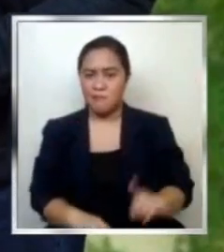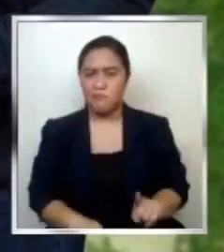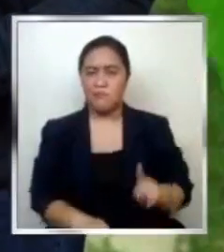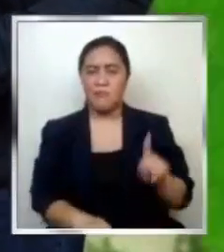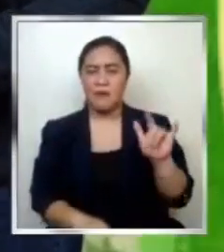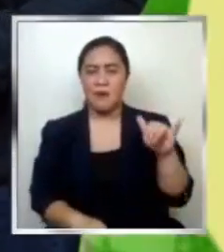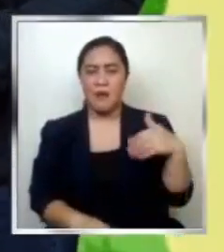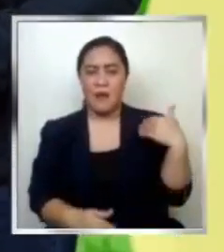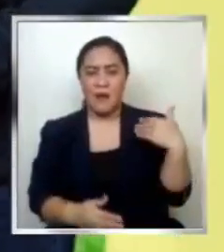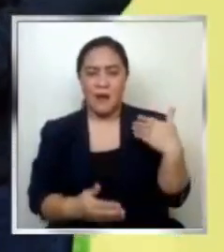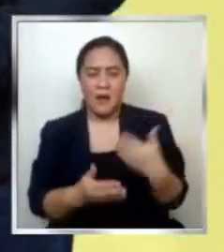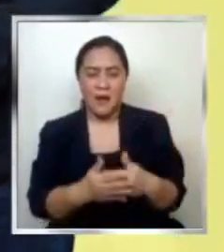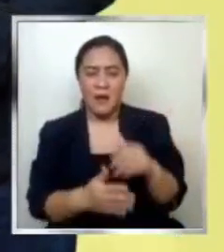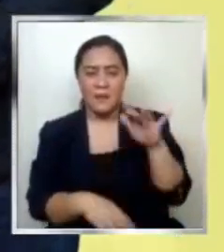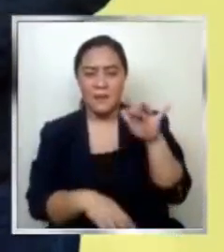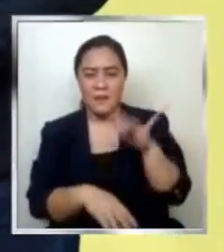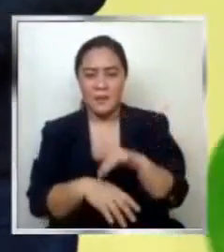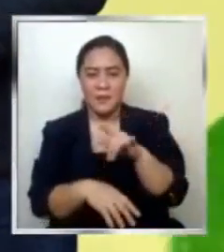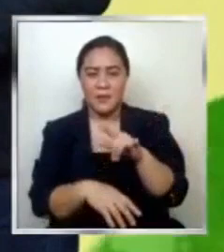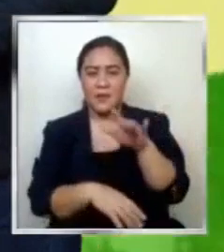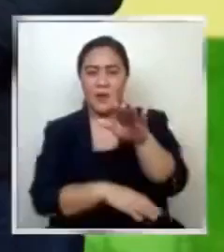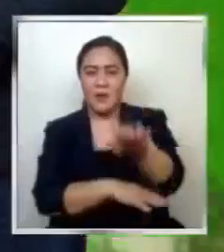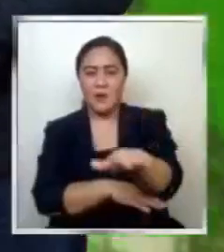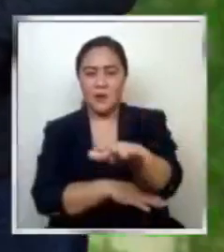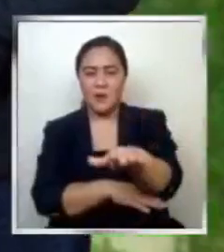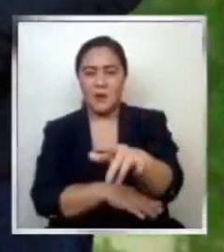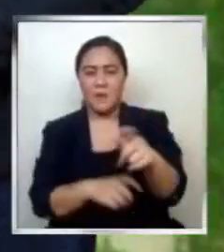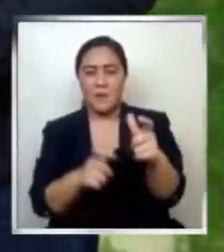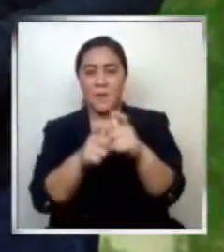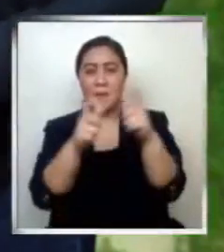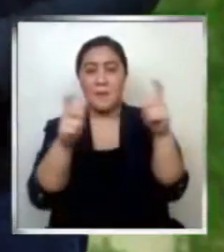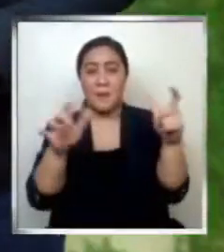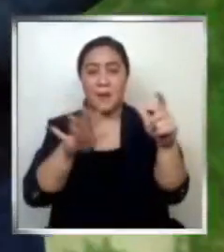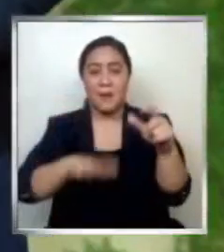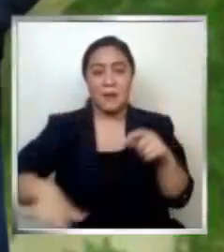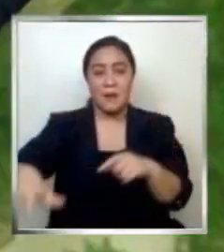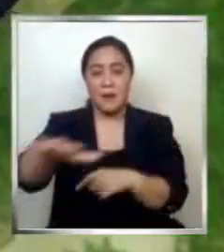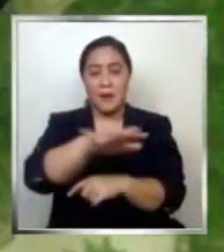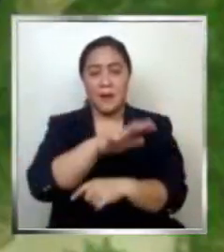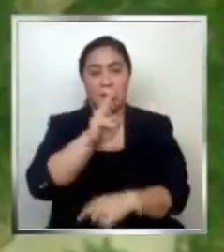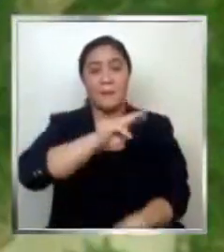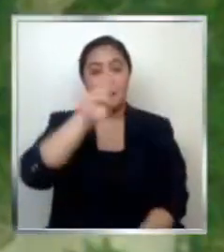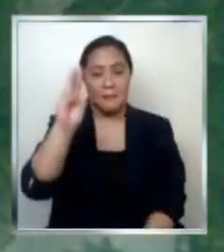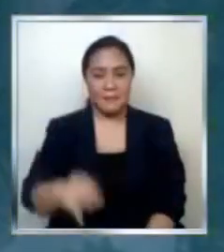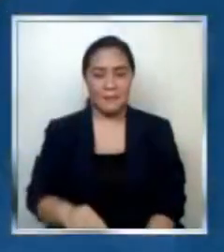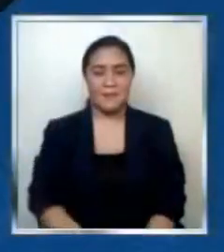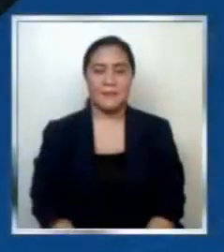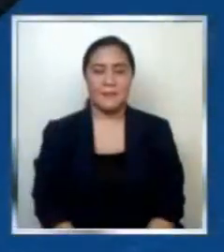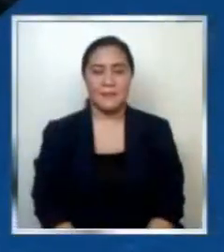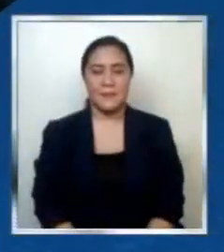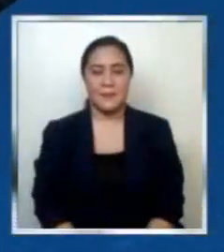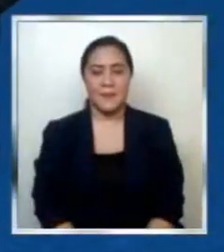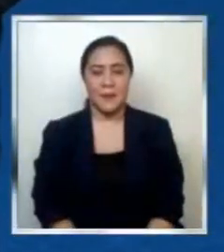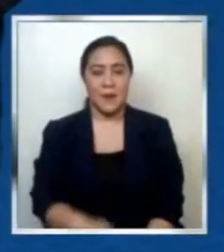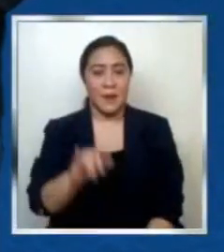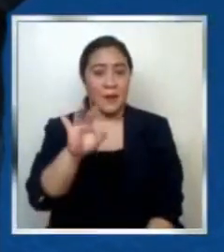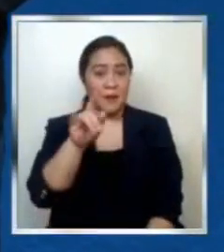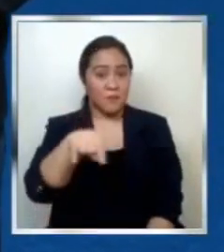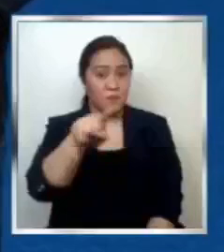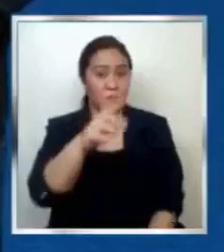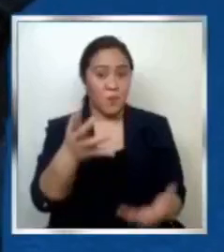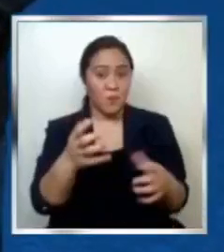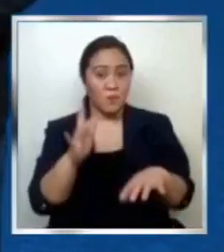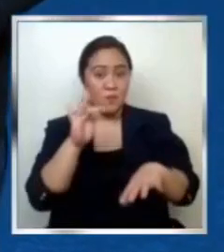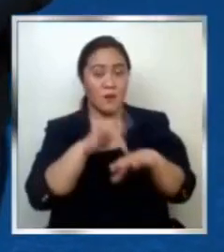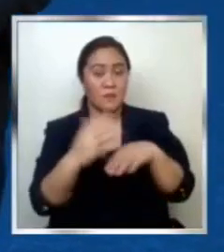ng hapon, lalong-lalo na sa malaking bahagi ng Metro Manila. At sa mga tatawid naman ng dagat, maalon at